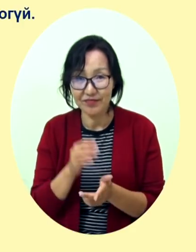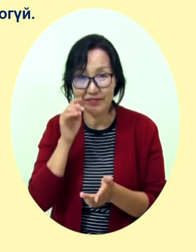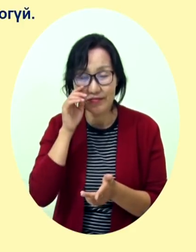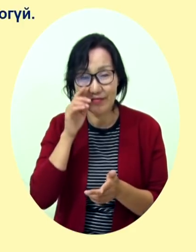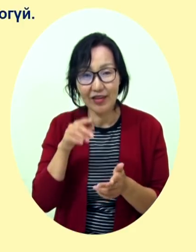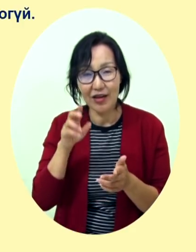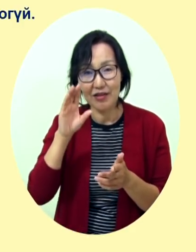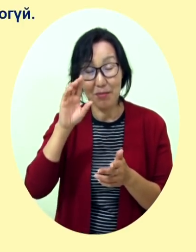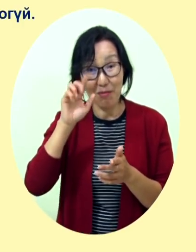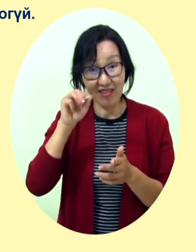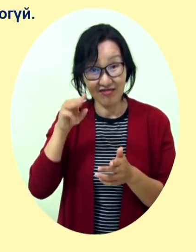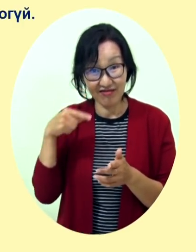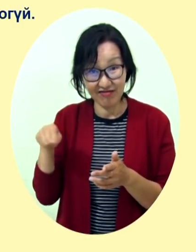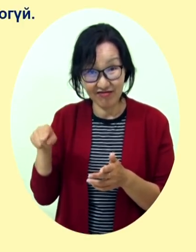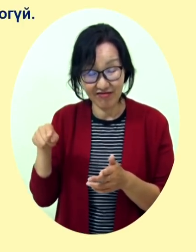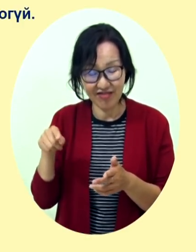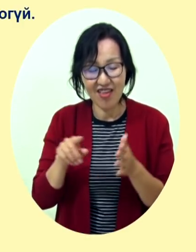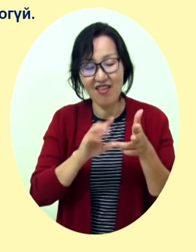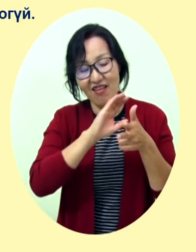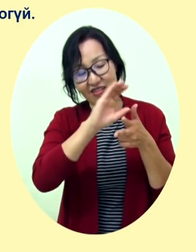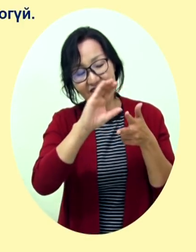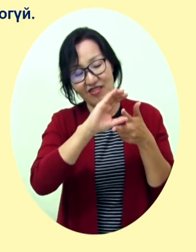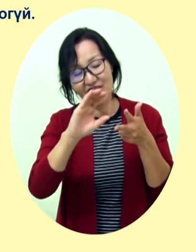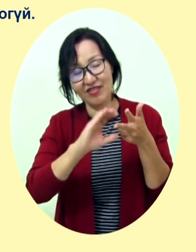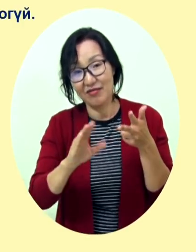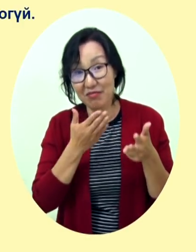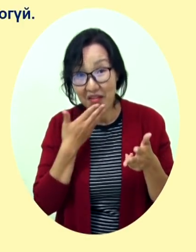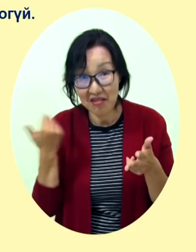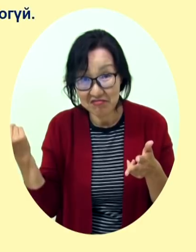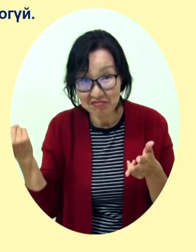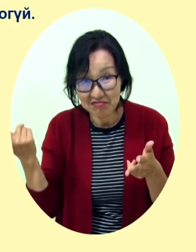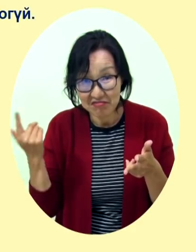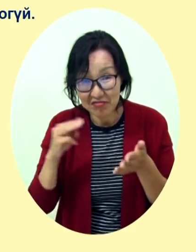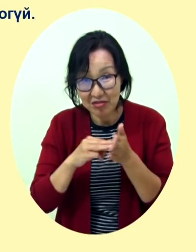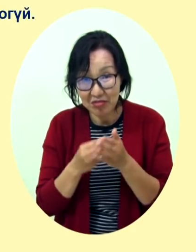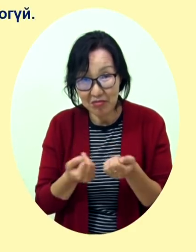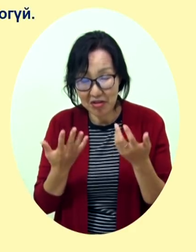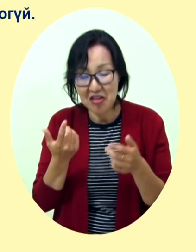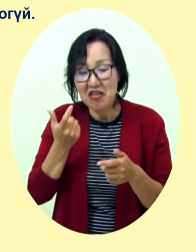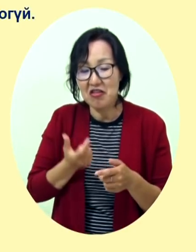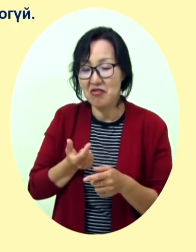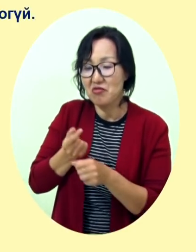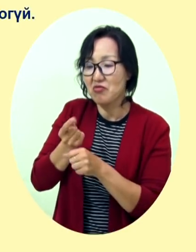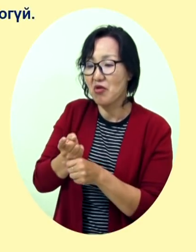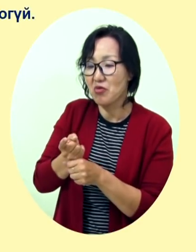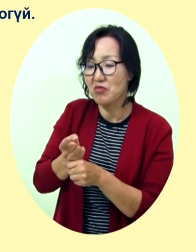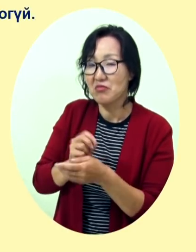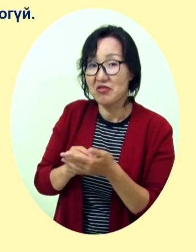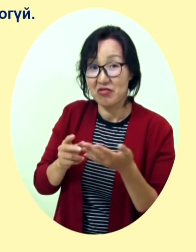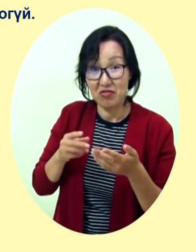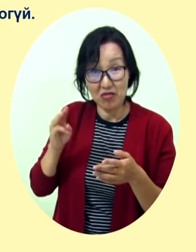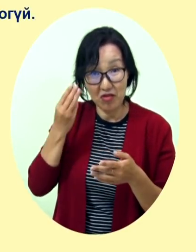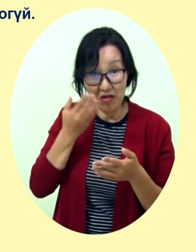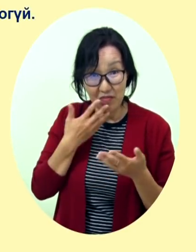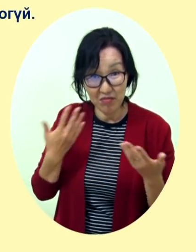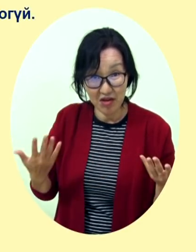бүхэн Батын бичсэн их маань эхлэл гол төгсгөл хэсэг байхгүй. Хинт зориулж бичсэн нь тодорхой биш